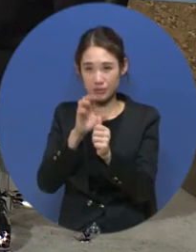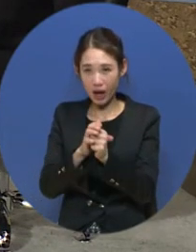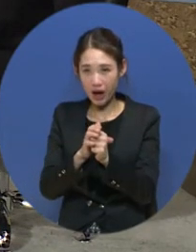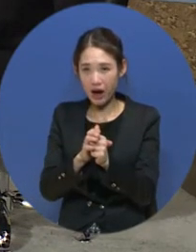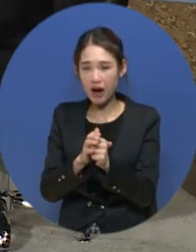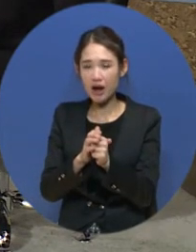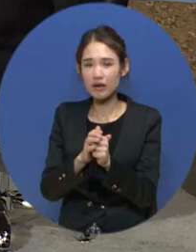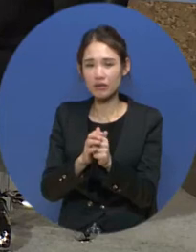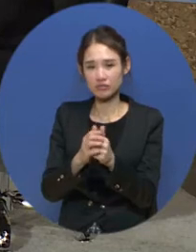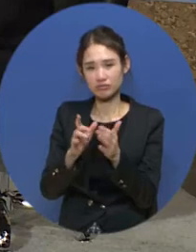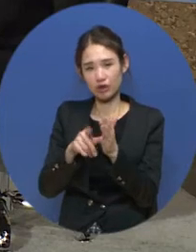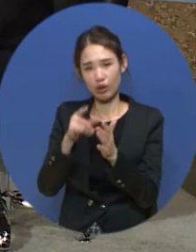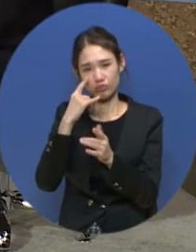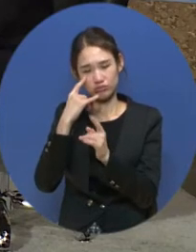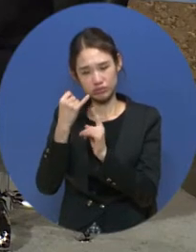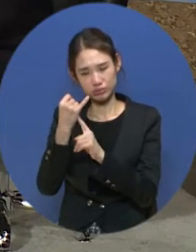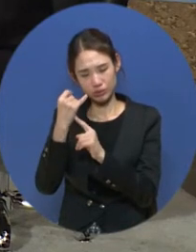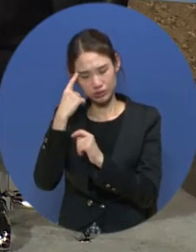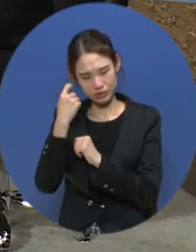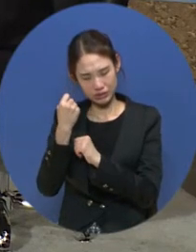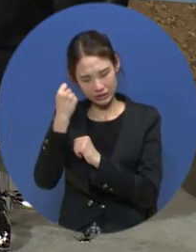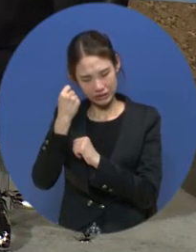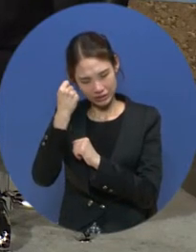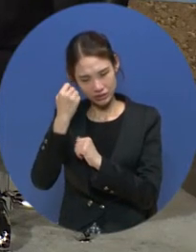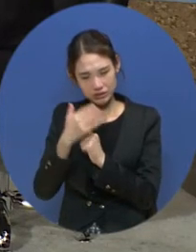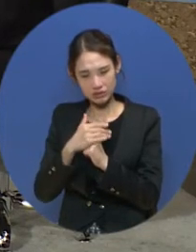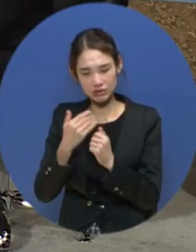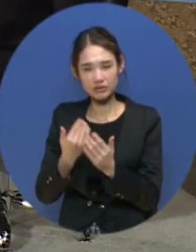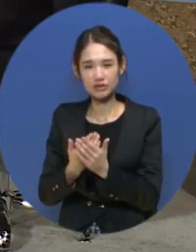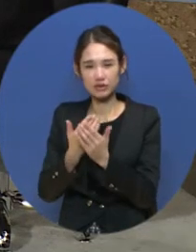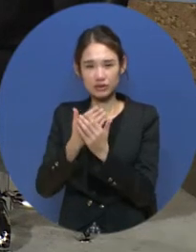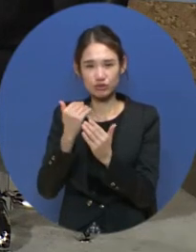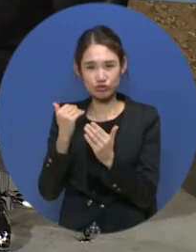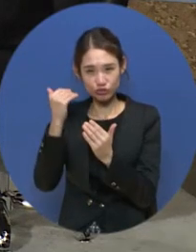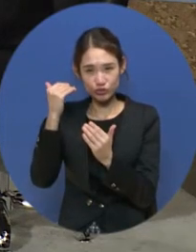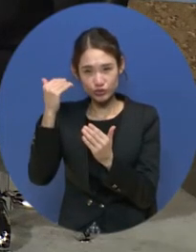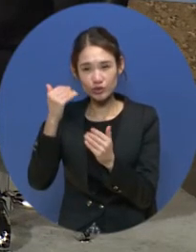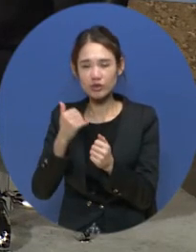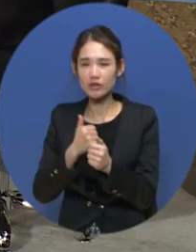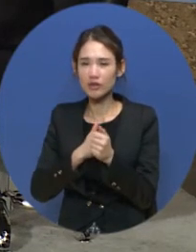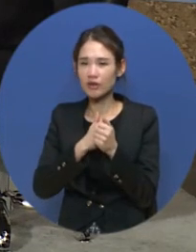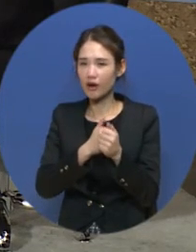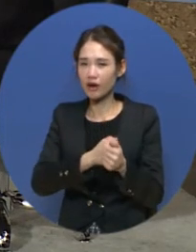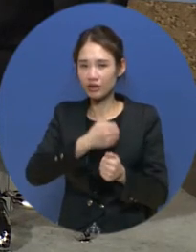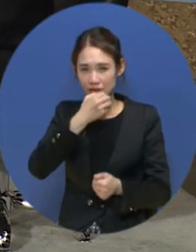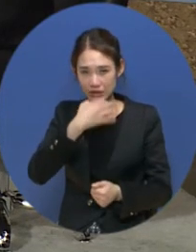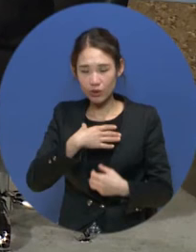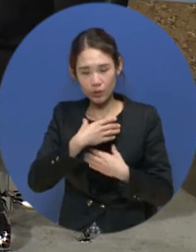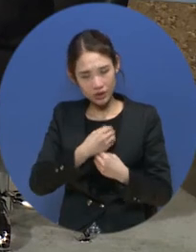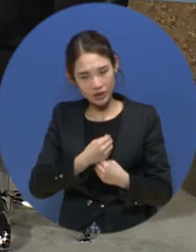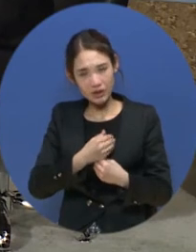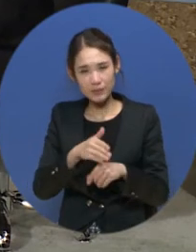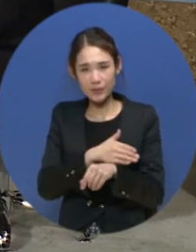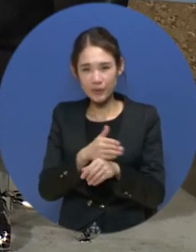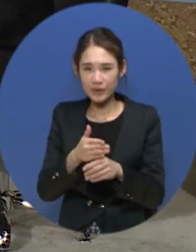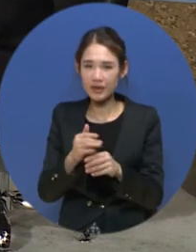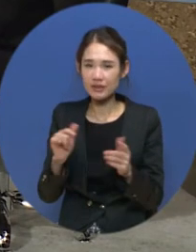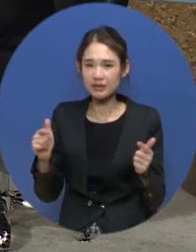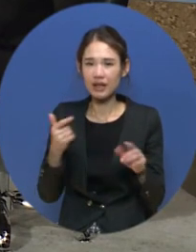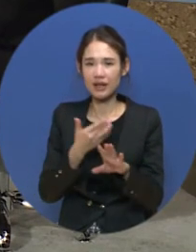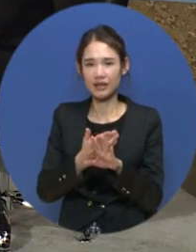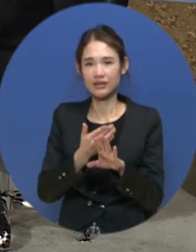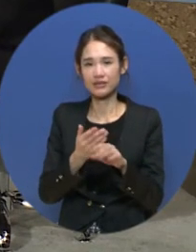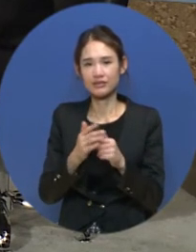이제 부모님들의 인식 수준에 따라서 네, 네, 또, 네. 또 힘드실 수도 있고 또 편하실 수도 있고 네. 또 다를 것 같거든요.